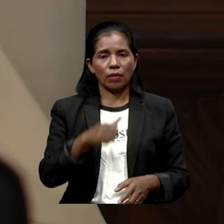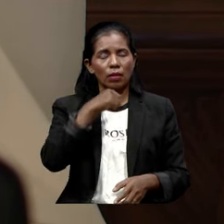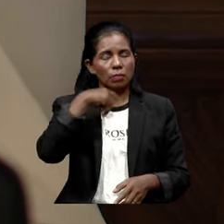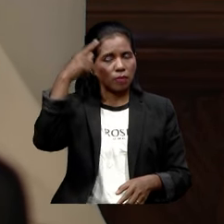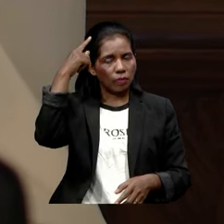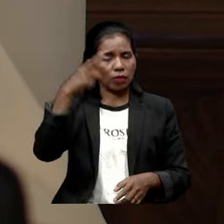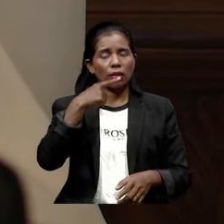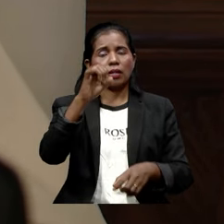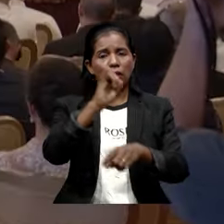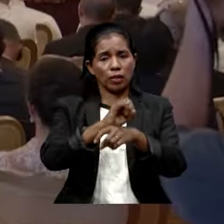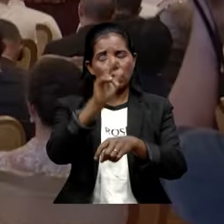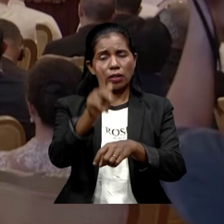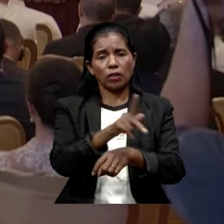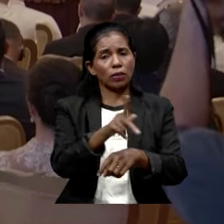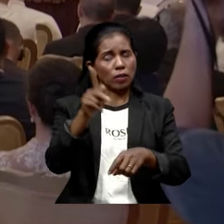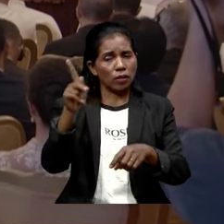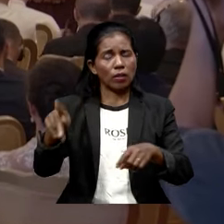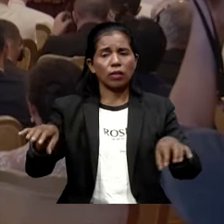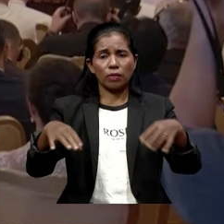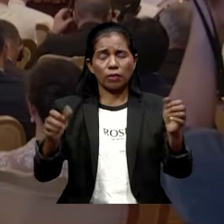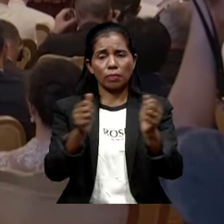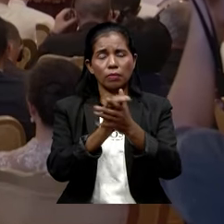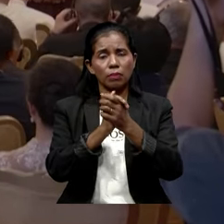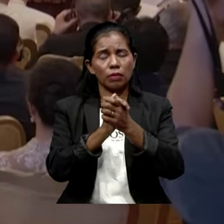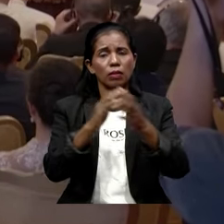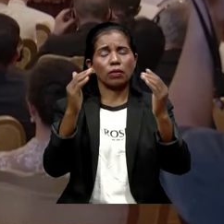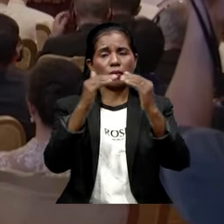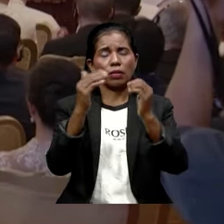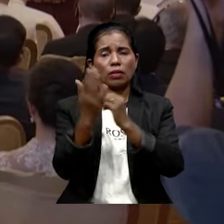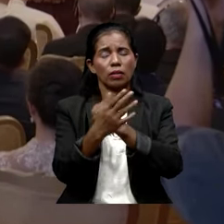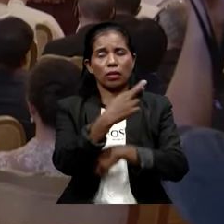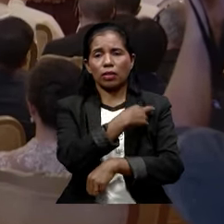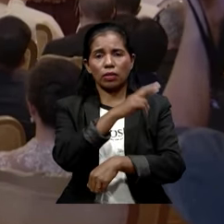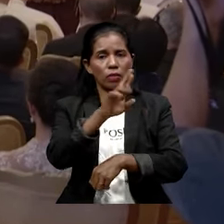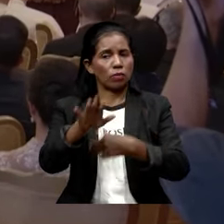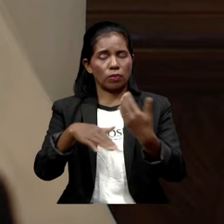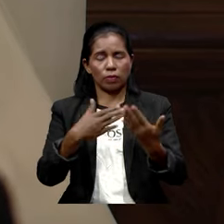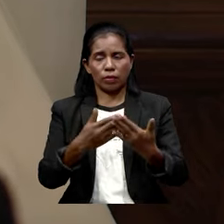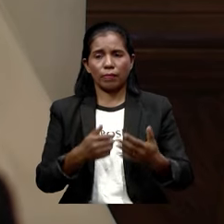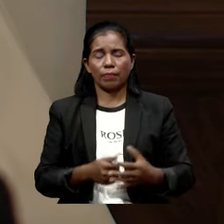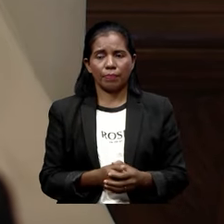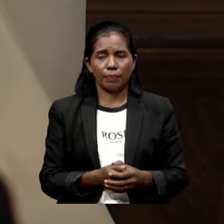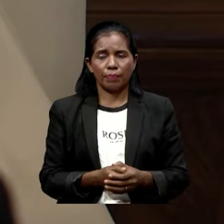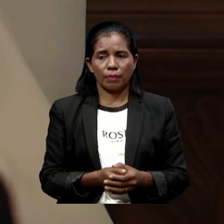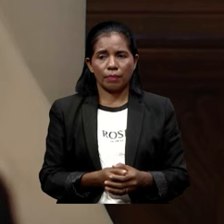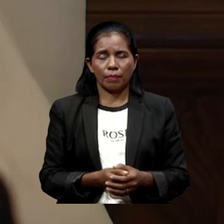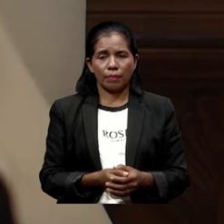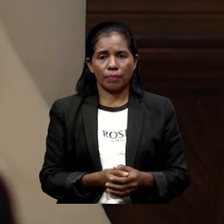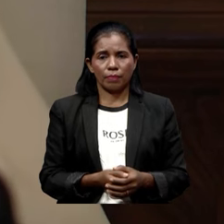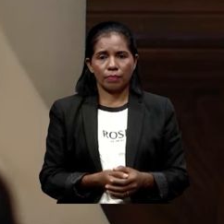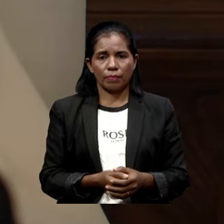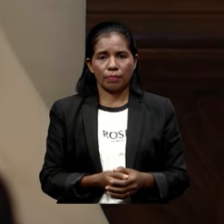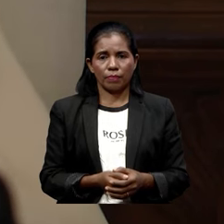riafferma l'Iglesia Cattolica in missione deve caracamente in dialogo entre religione e Sira. Per favorire una pacifica